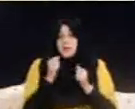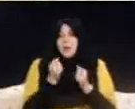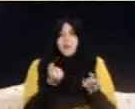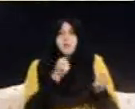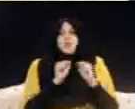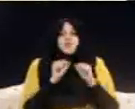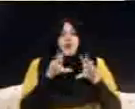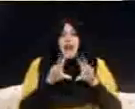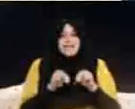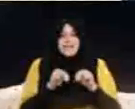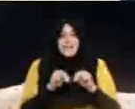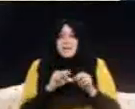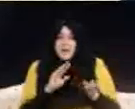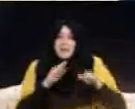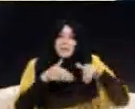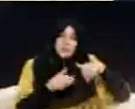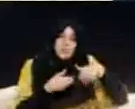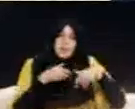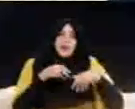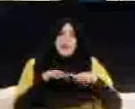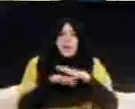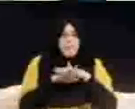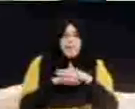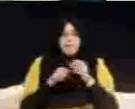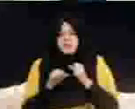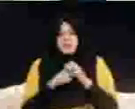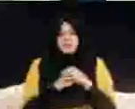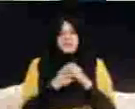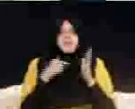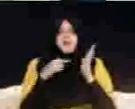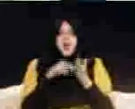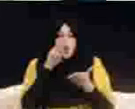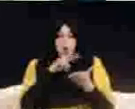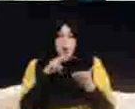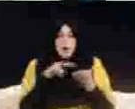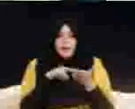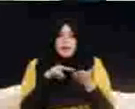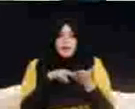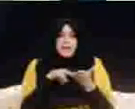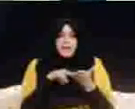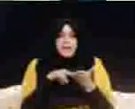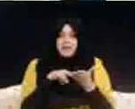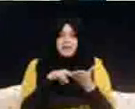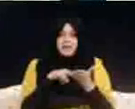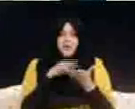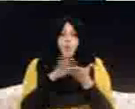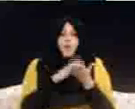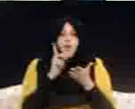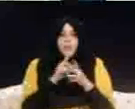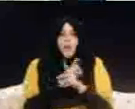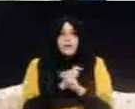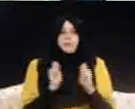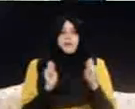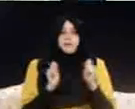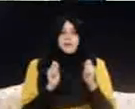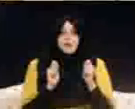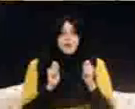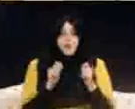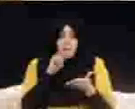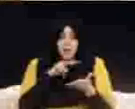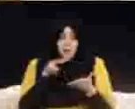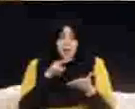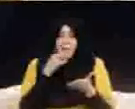يكون الجلوس لقراءة القرآن الكريم؟ هو واحد يقرأ القرآن الكريم يتأدب في طريقة الجلوس. نعم، إنه يقرأ